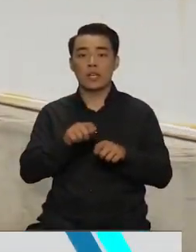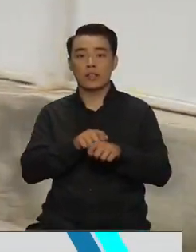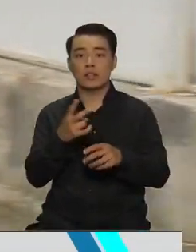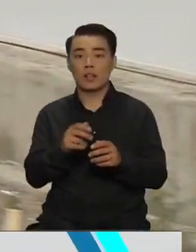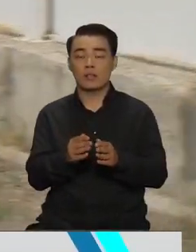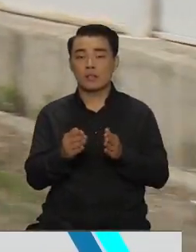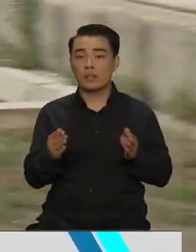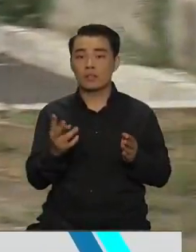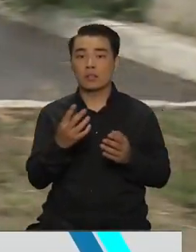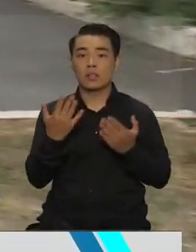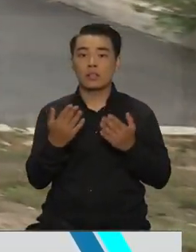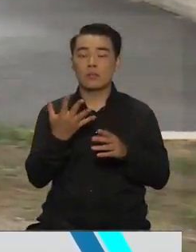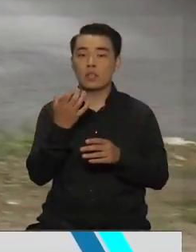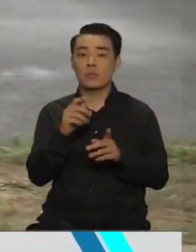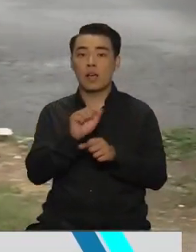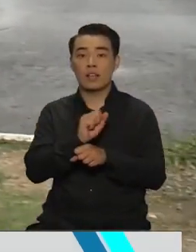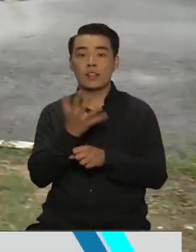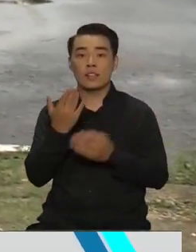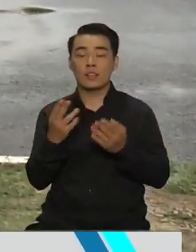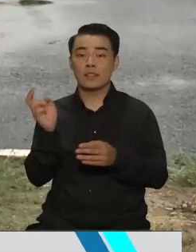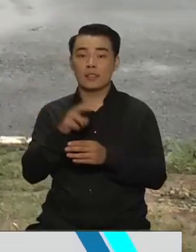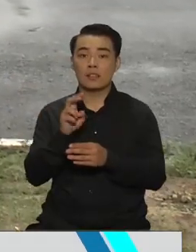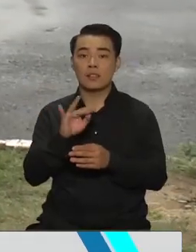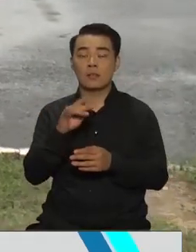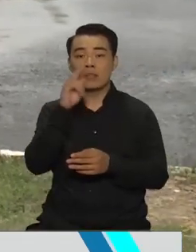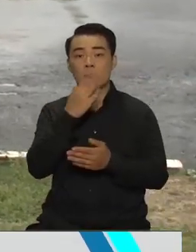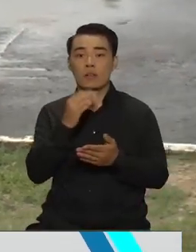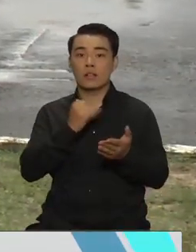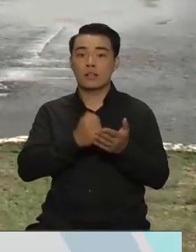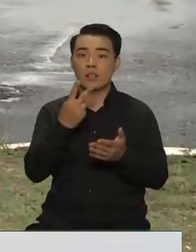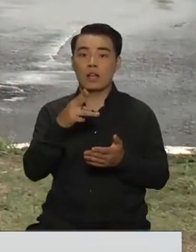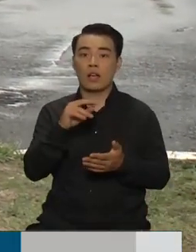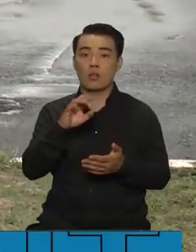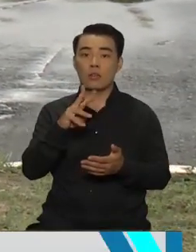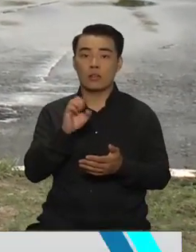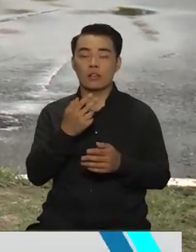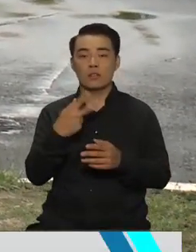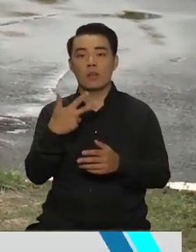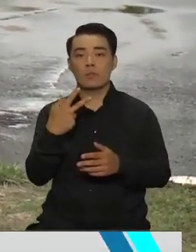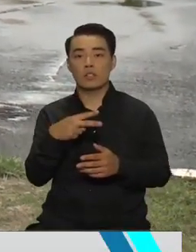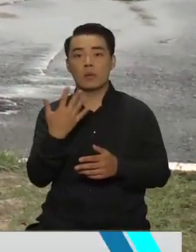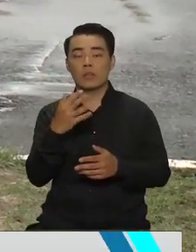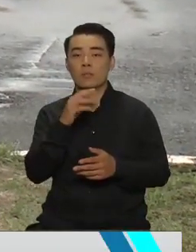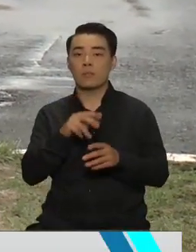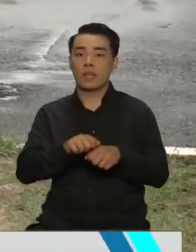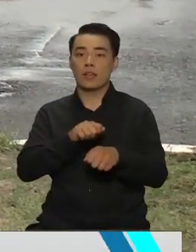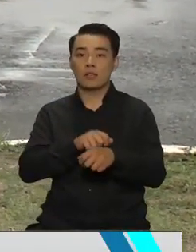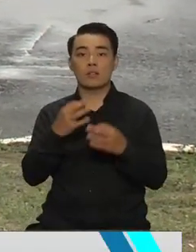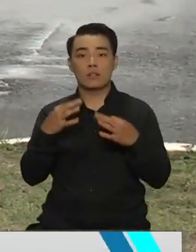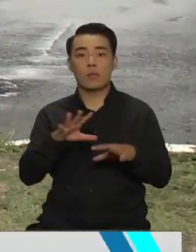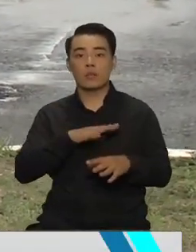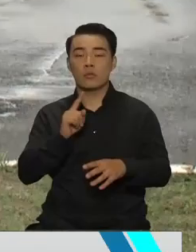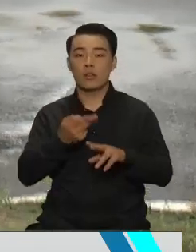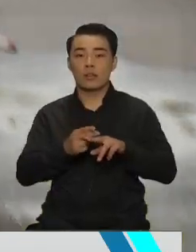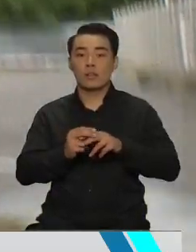Егер күніне 500 көліктен кем келсе және жанармай құятын екі колоннасы болса ғана, онда 25 метрге дейін рұқсат етілген. Алайда